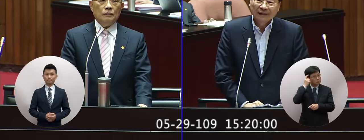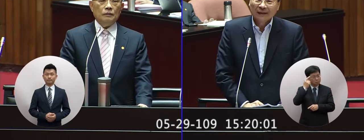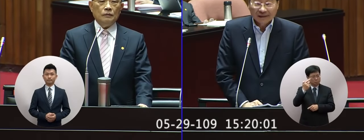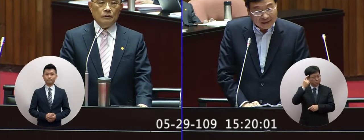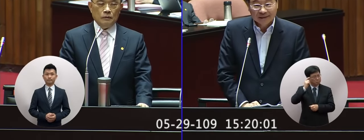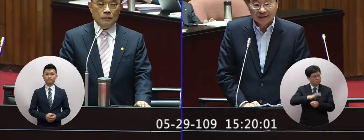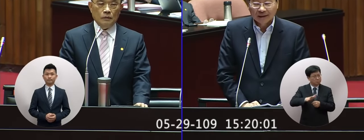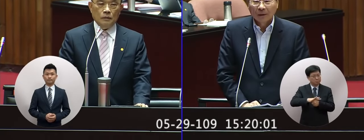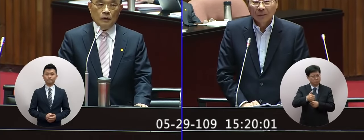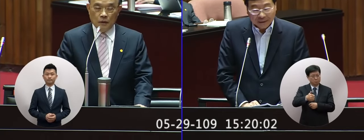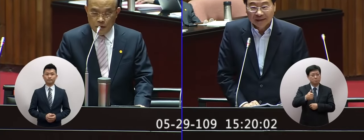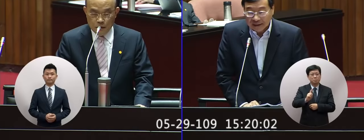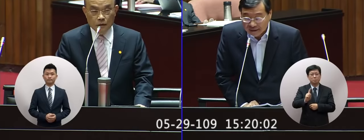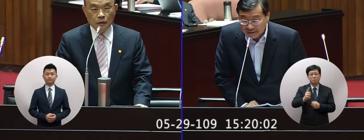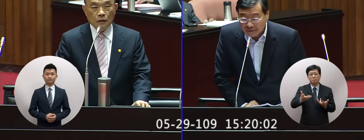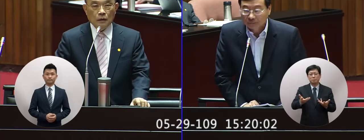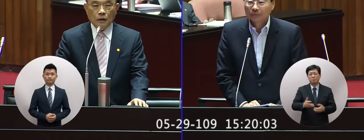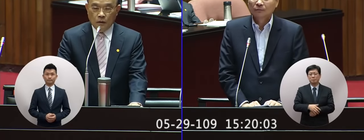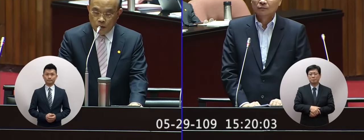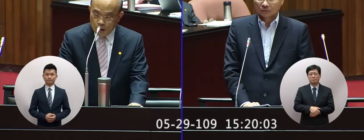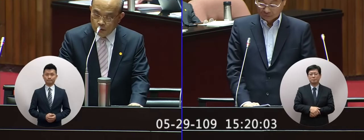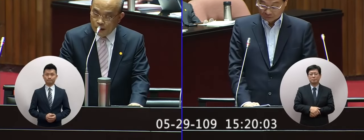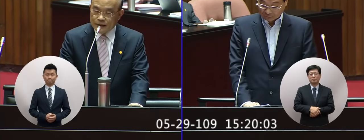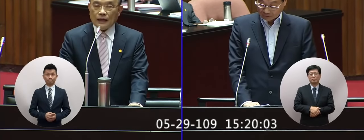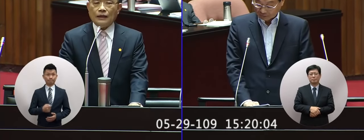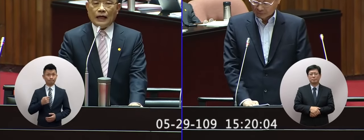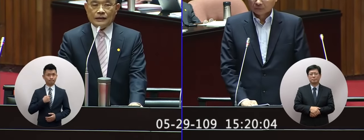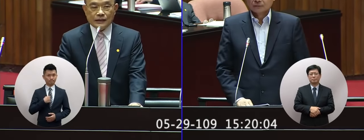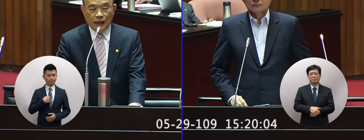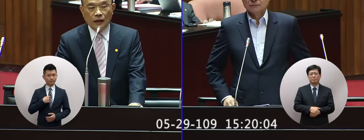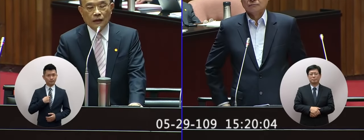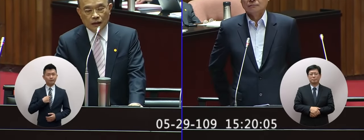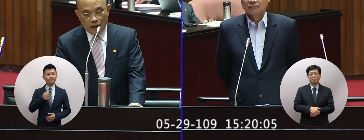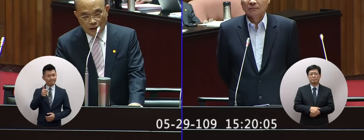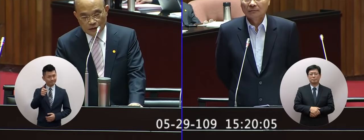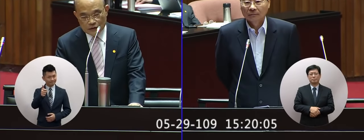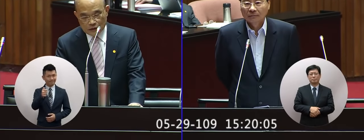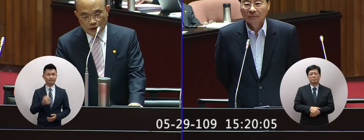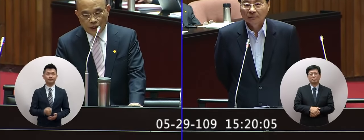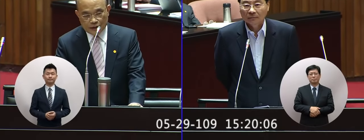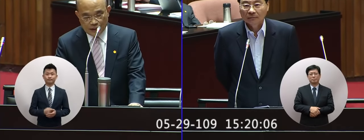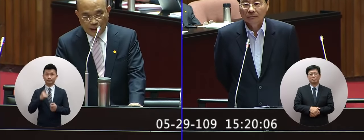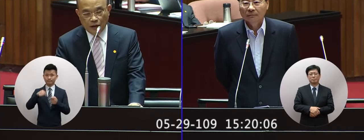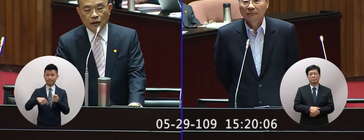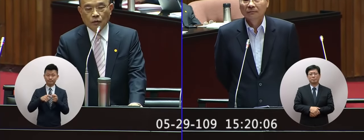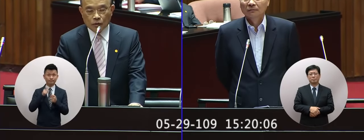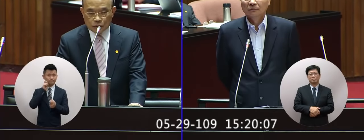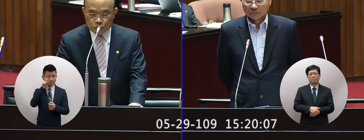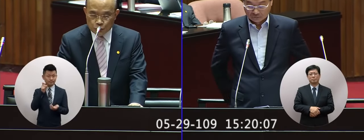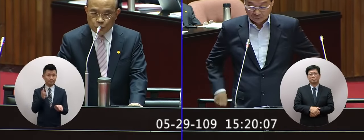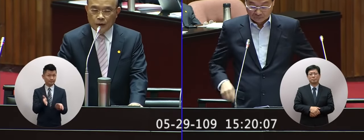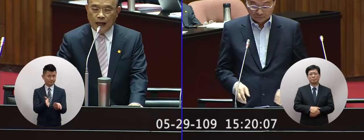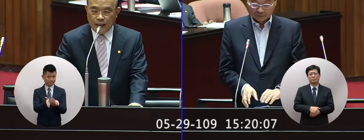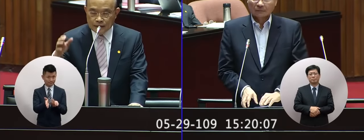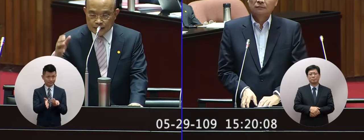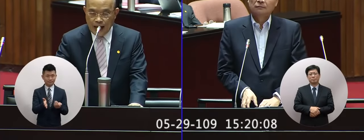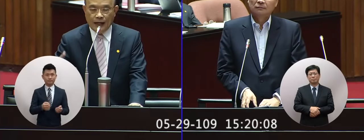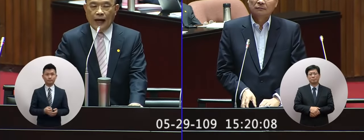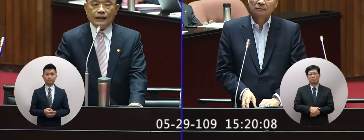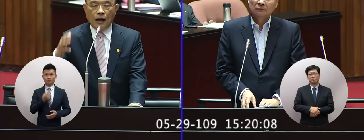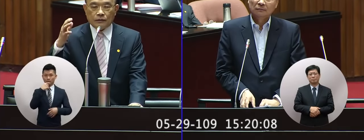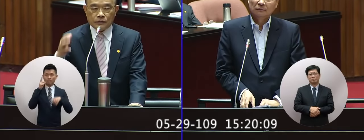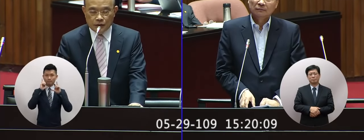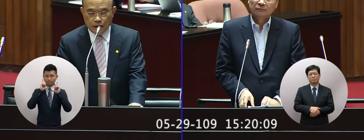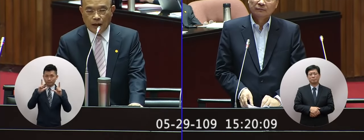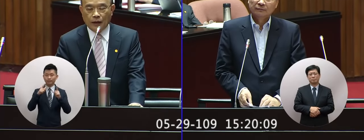最满意的一件事情会是哪一件事？ 我非常的感谢一年四个月前我出来